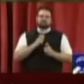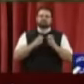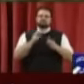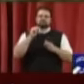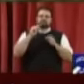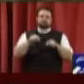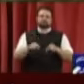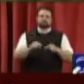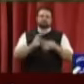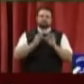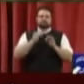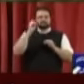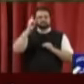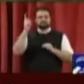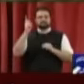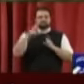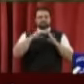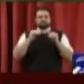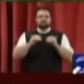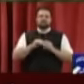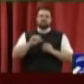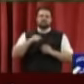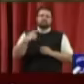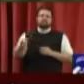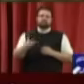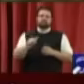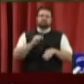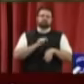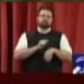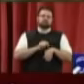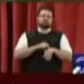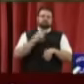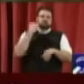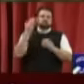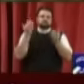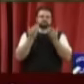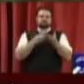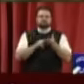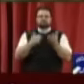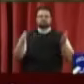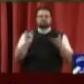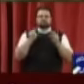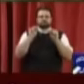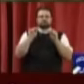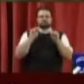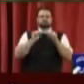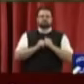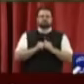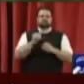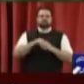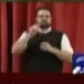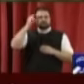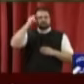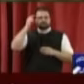proverb? La modul că în momentul în care citești mai mult și studiezi, în creierul tău să